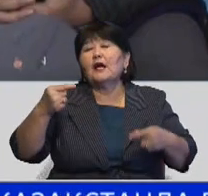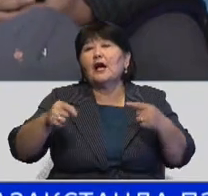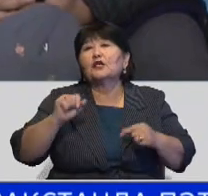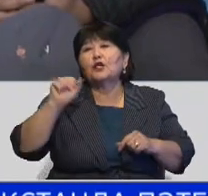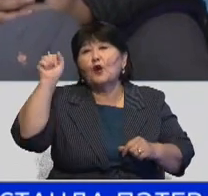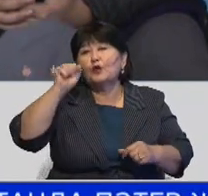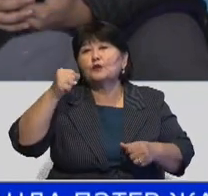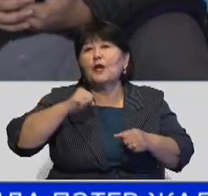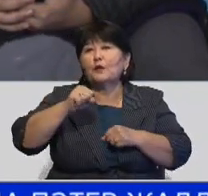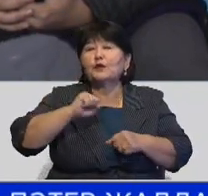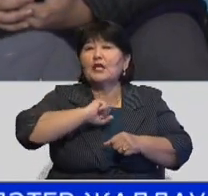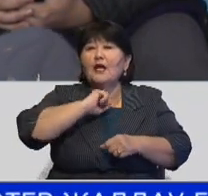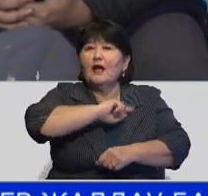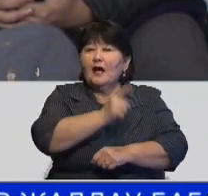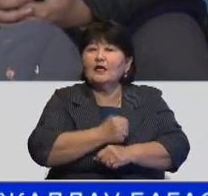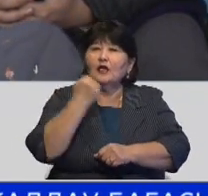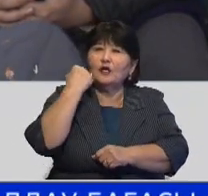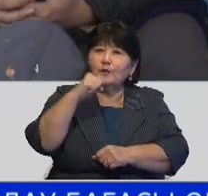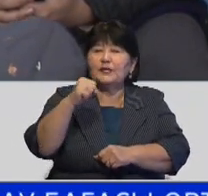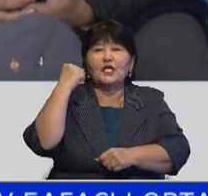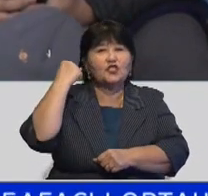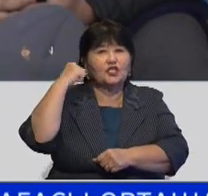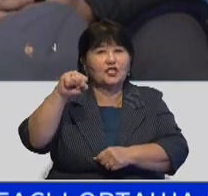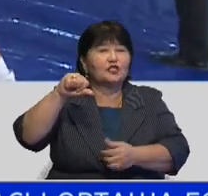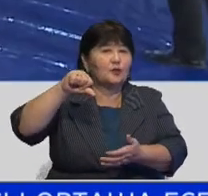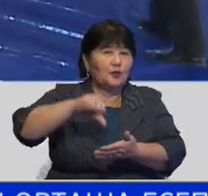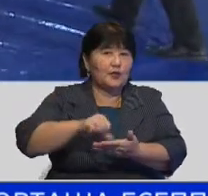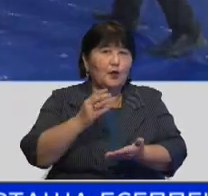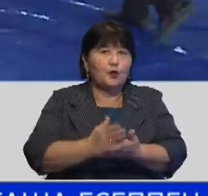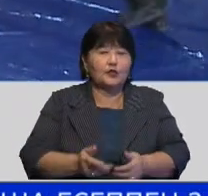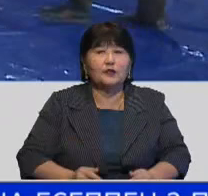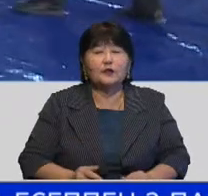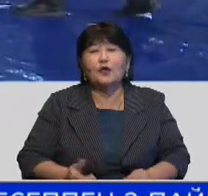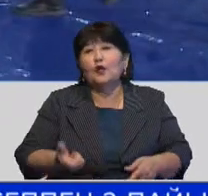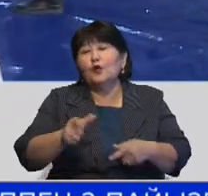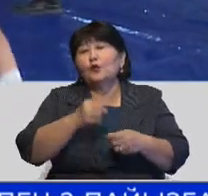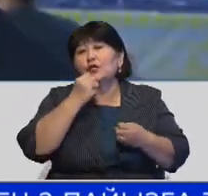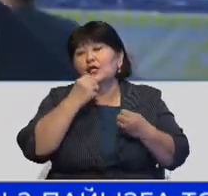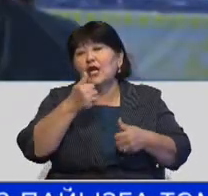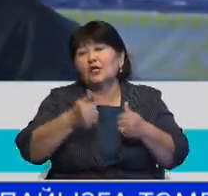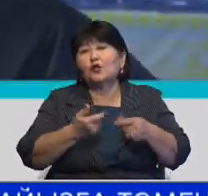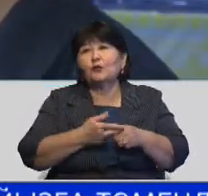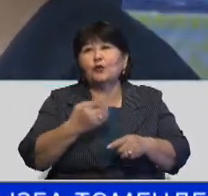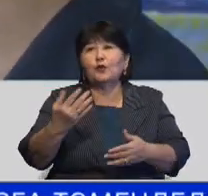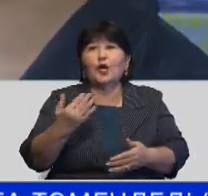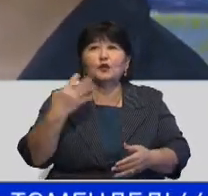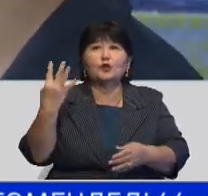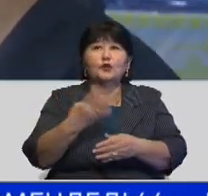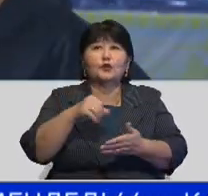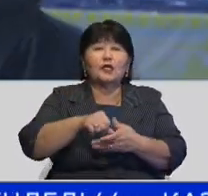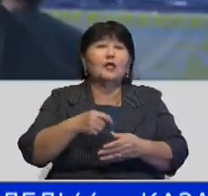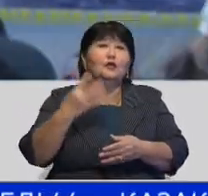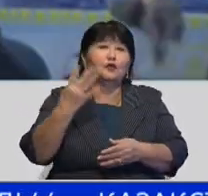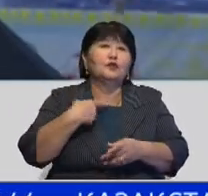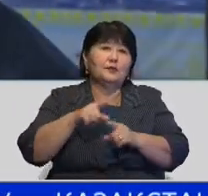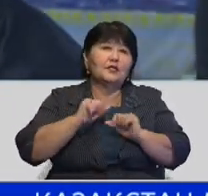өзбек боксшысын айқын басымдықпен жеңіп, жеңіс тұғырынан көрінді. Өте жақсы турнир. Бұған дейін 4 рет қатысқам, 4-теуінде де